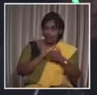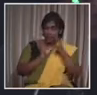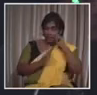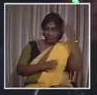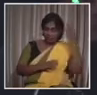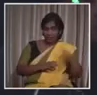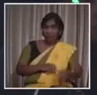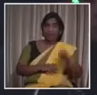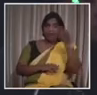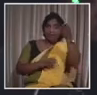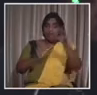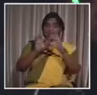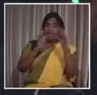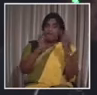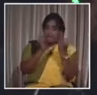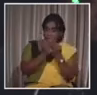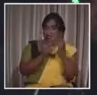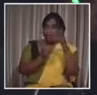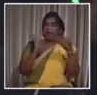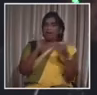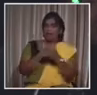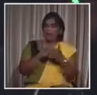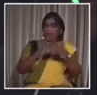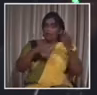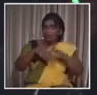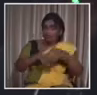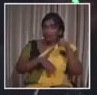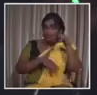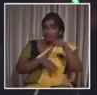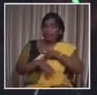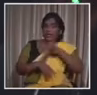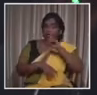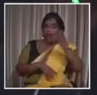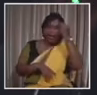තාත්තට ඔබතුමන්ලගේ පවුල් වලටත් මේ කරදරේ සිද්ධ වුණා කියන කාරණාව මට